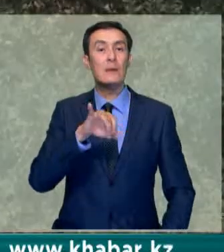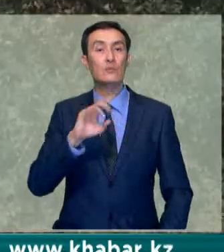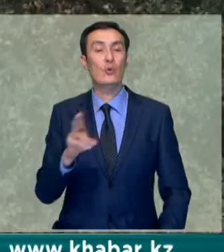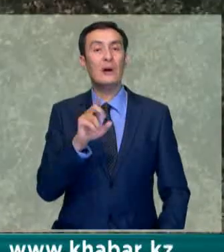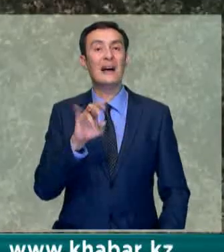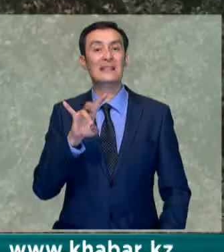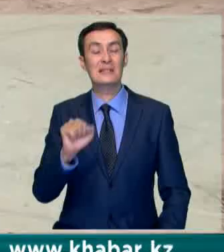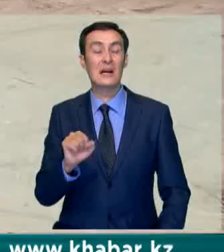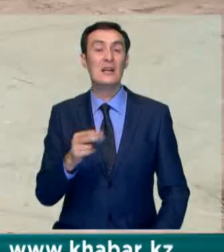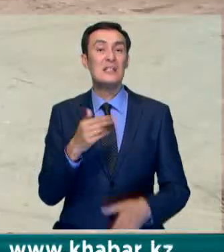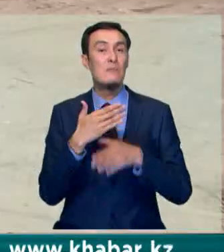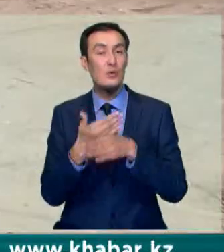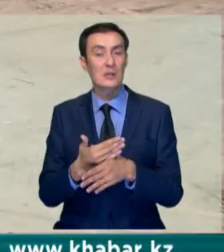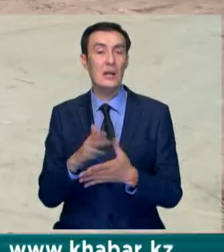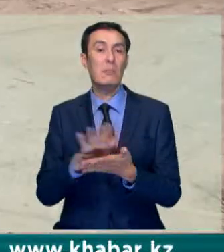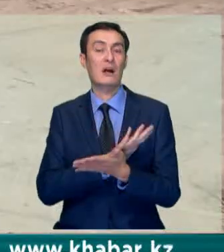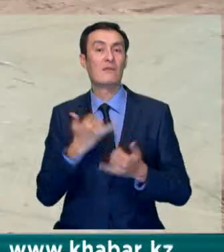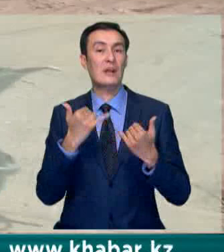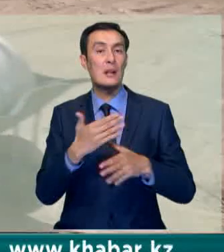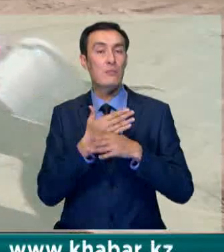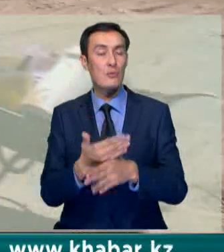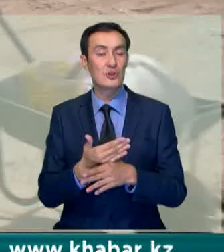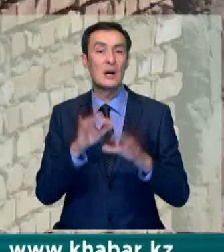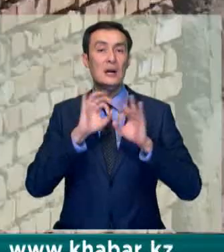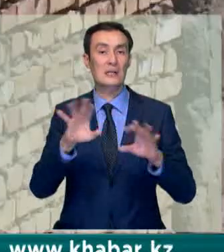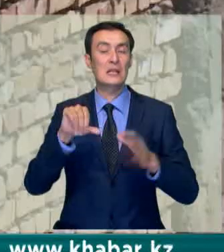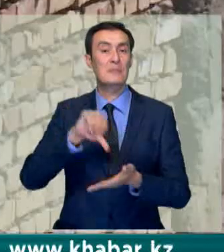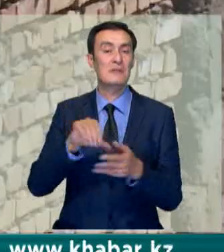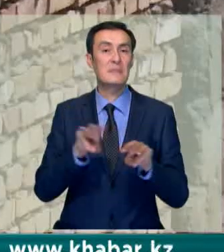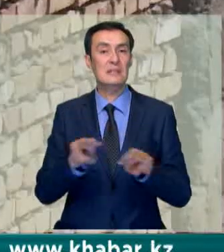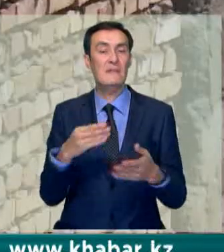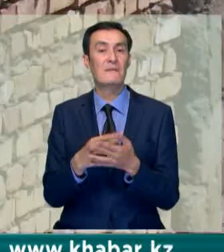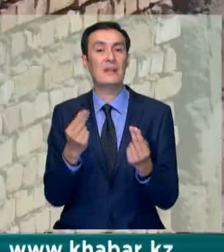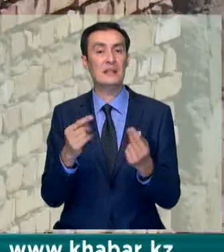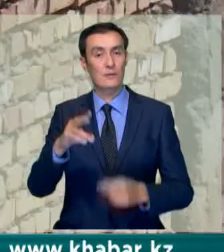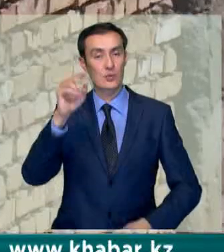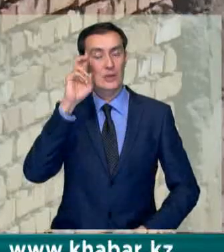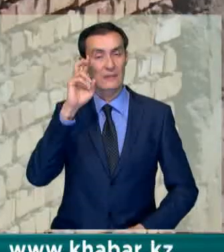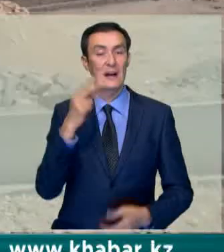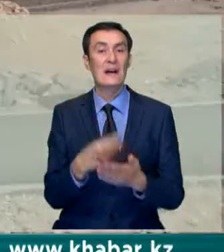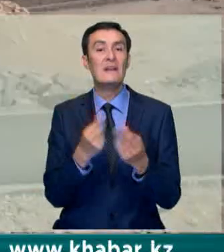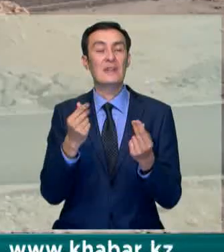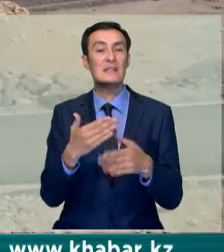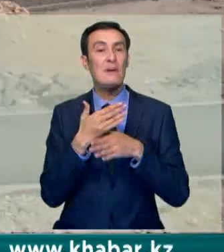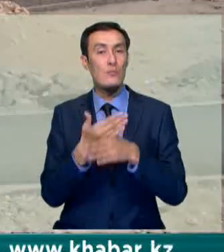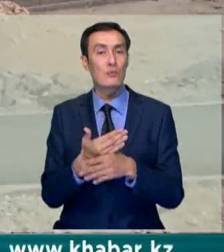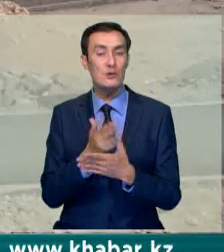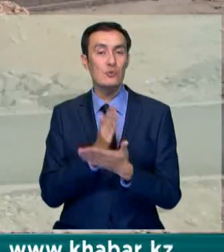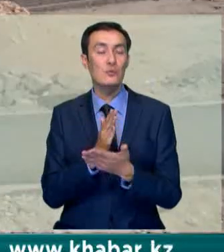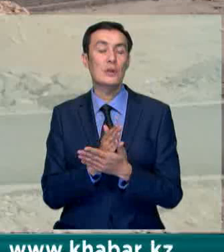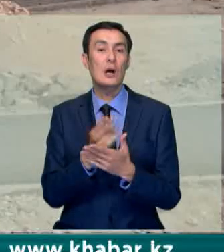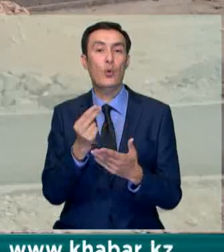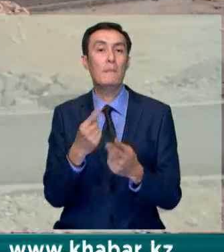Казна», спонсорской и благотворительной помощи, рассказали представители Министерства финансов страны. Финансовая помощь предусмотрена